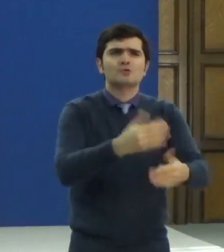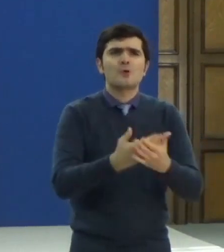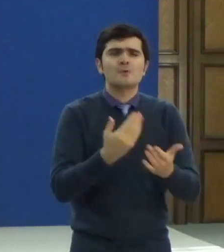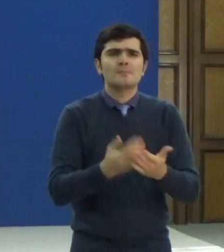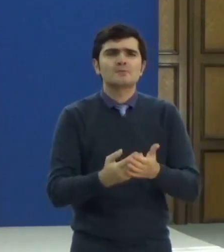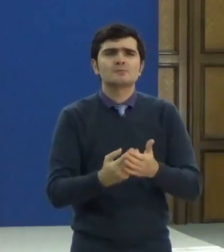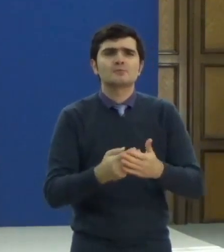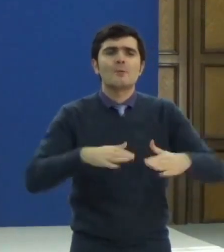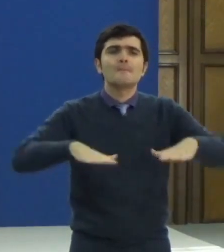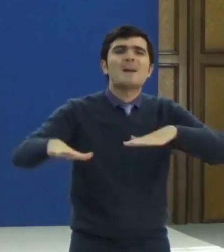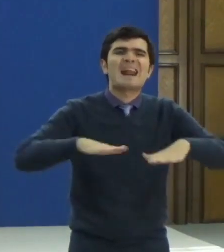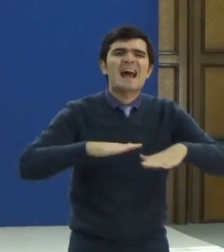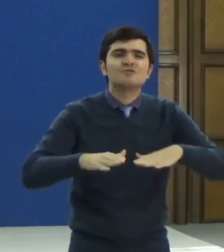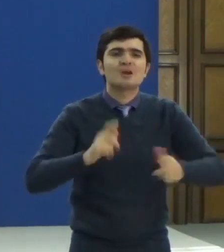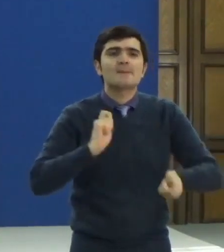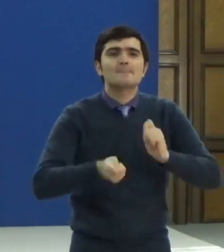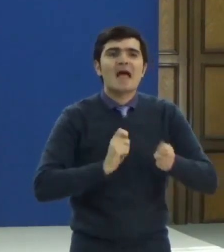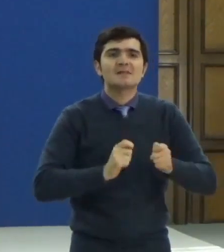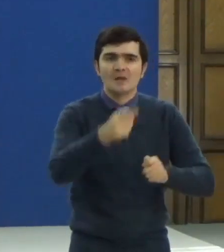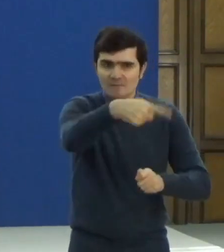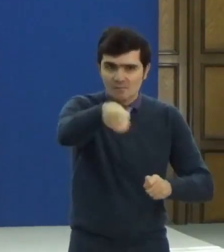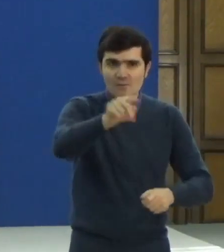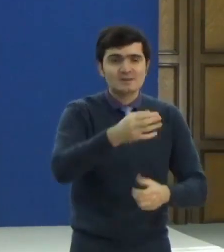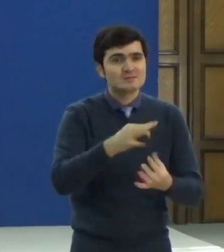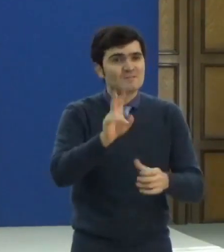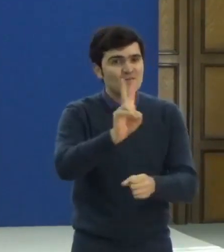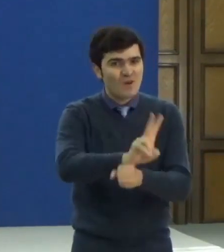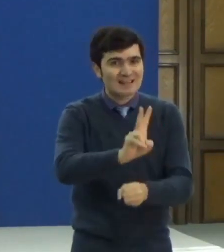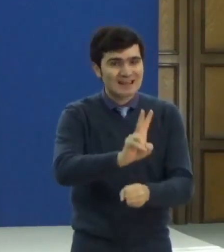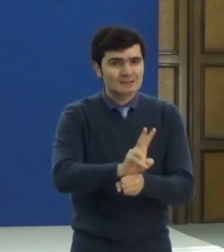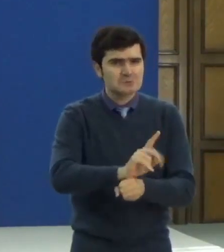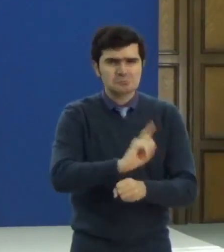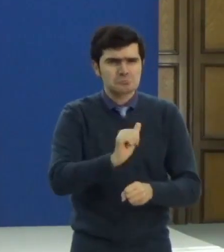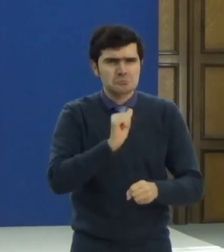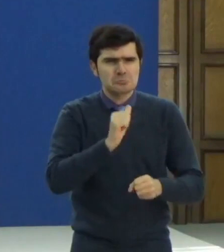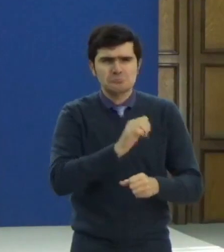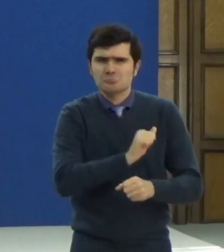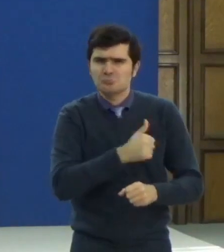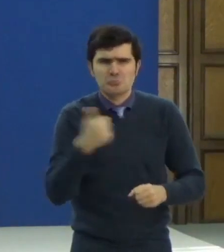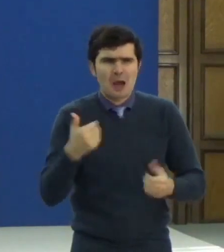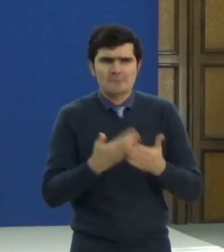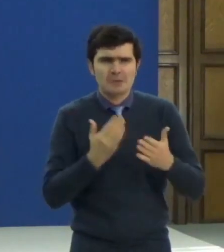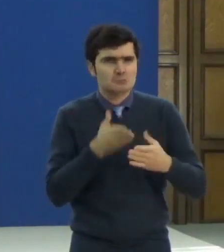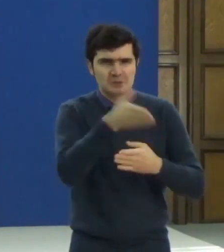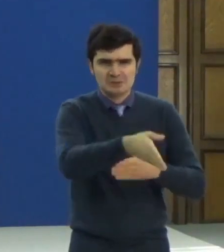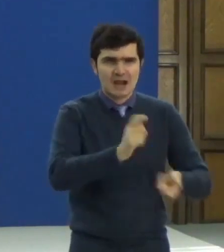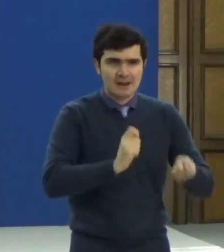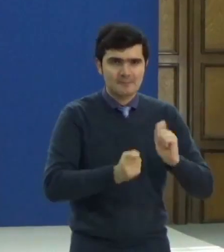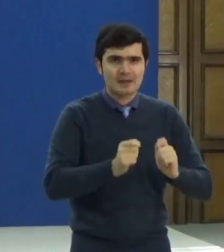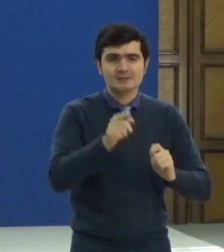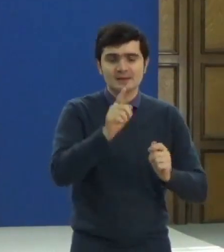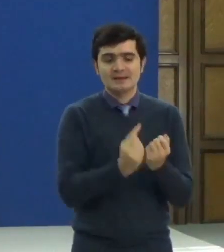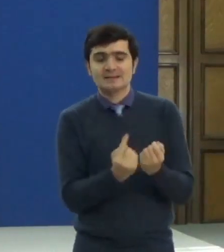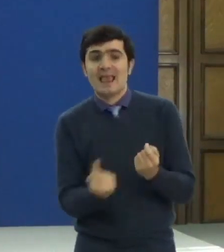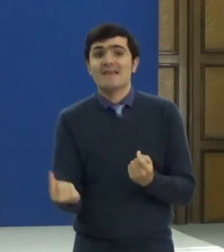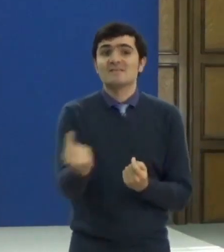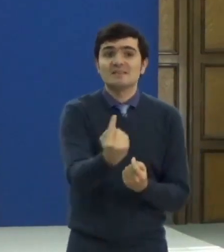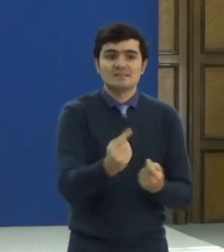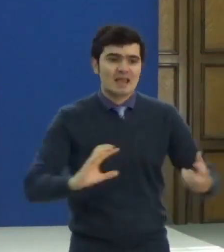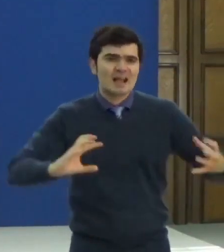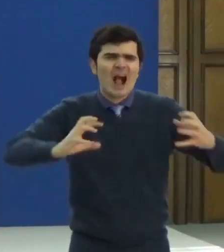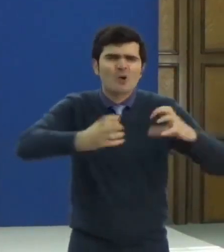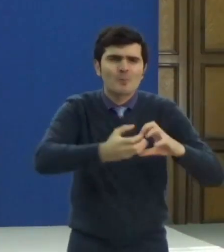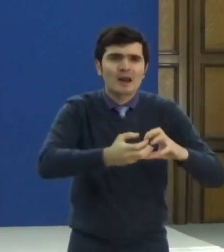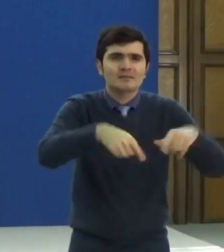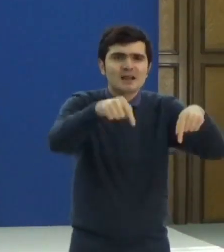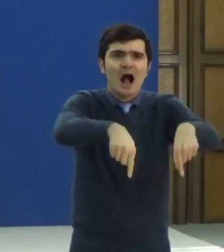piețe să fie foarte atenți nu doar la intrarea în piață și să evite aglomerațiile și în